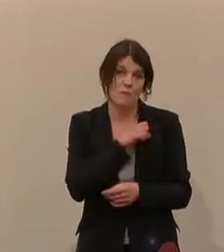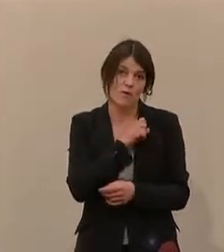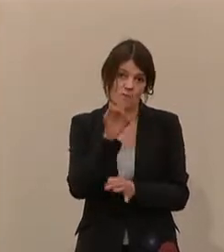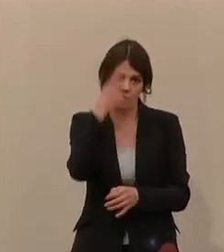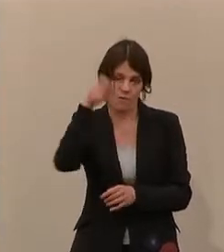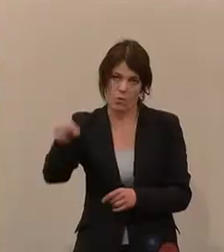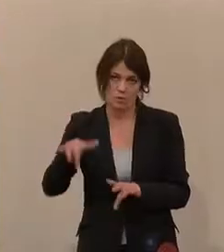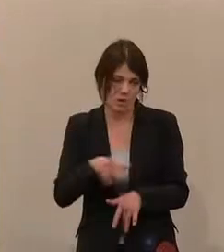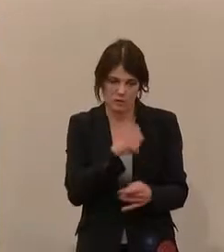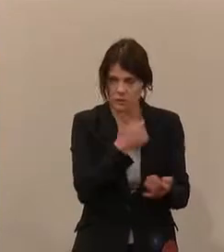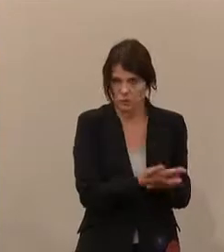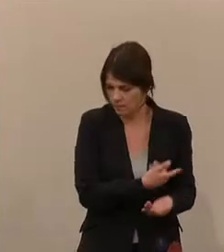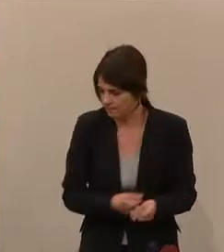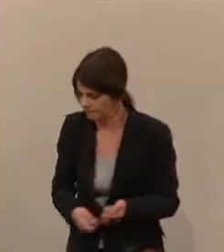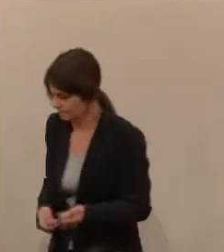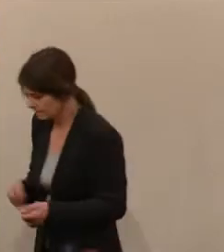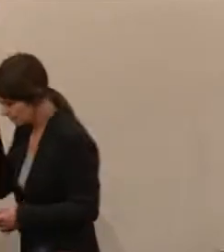Dankeschön.